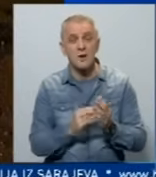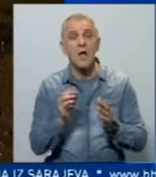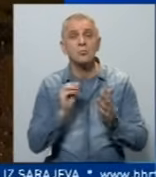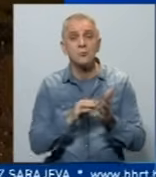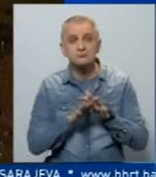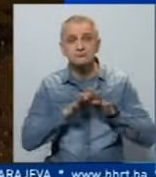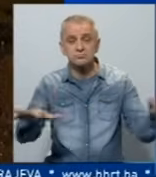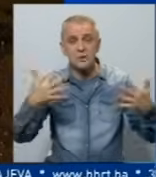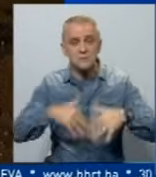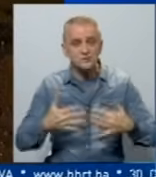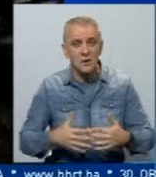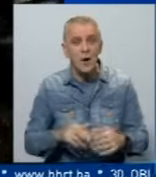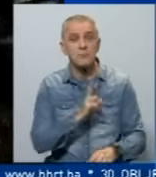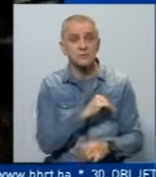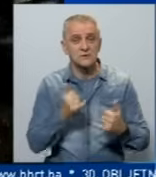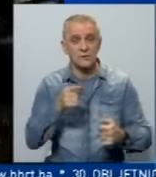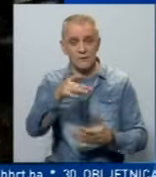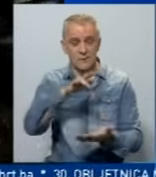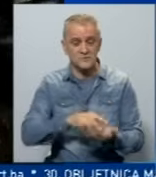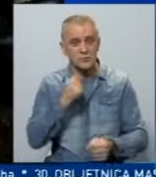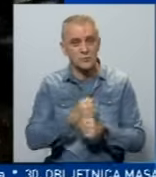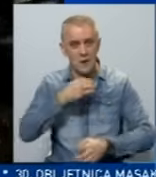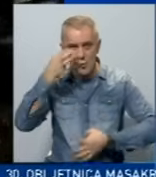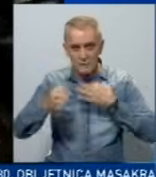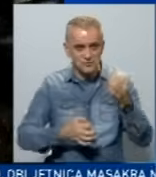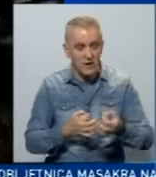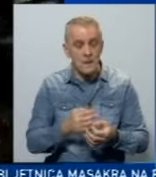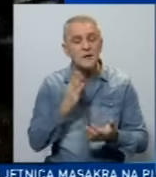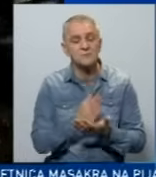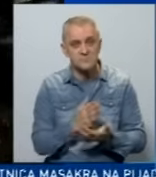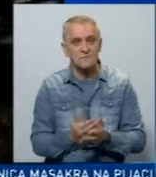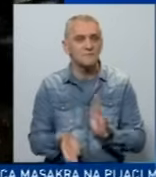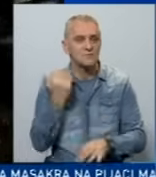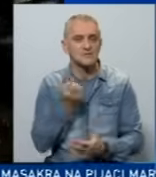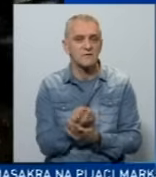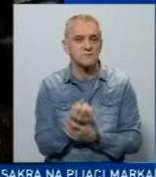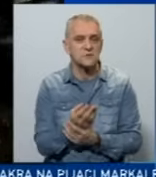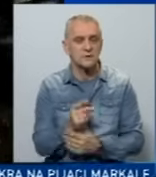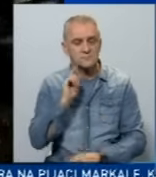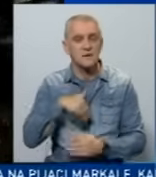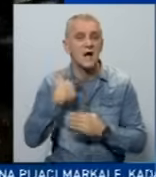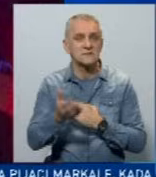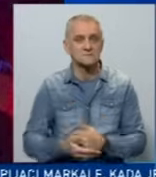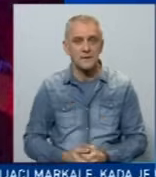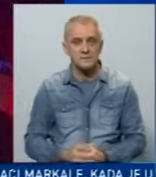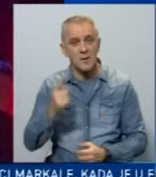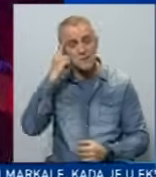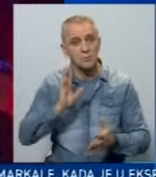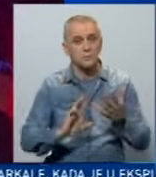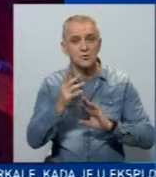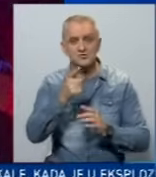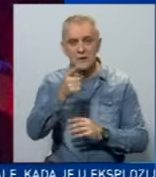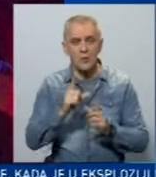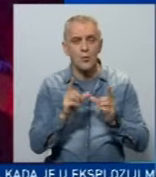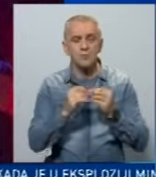ostale mašine u blizini. Policija je danas na ovoj lokaciji izvršila uviđaj, pa će više informacija biti poznato naknadno. Podsjećamo,